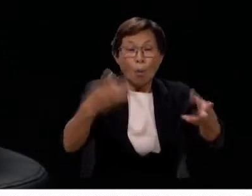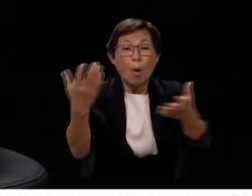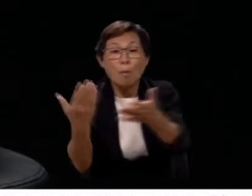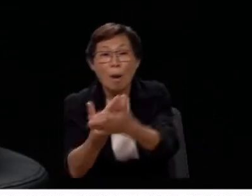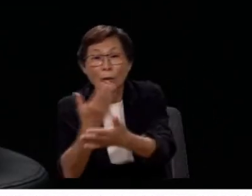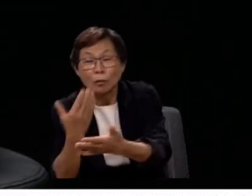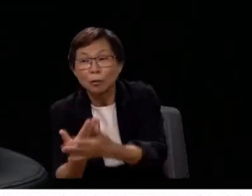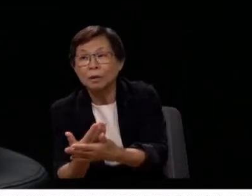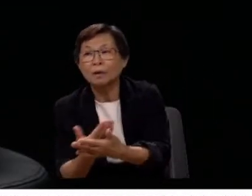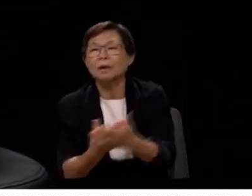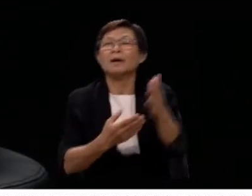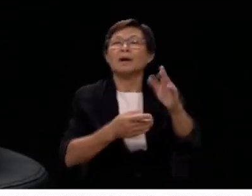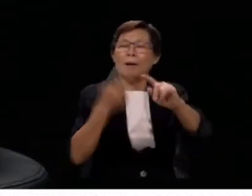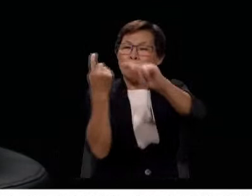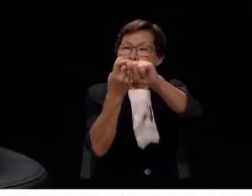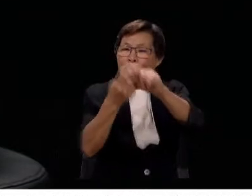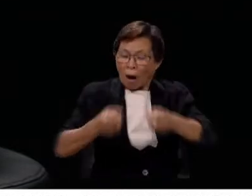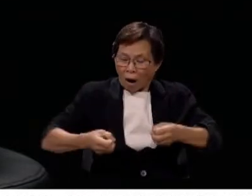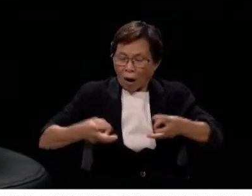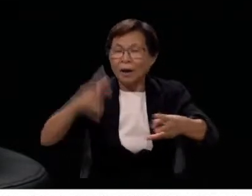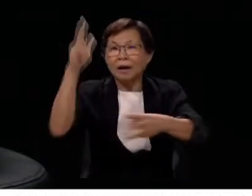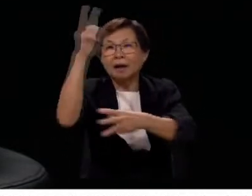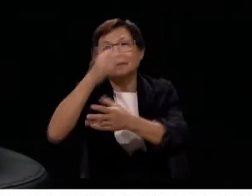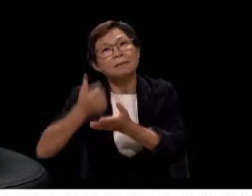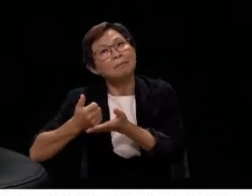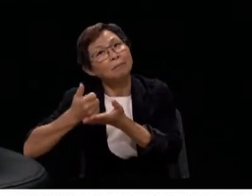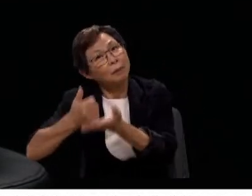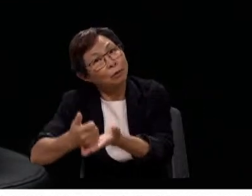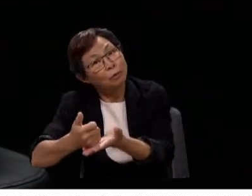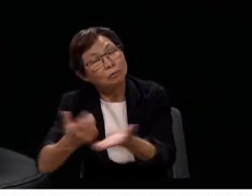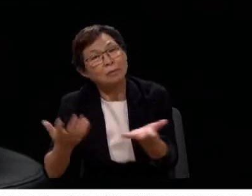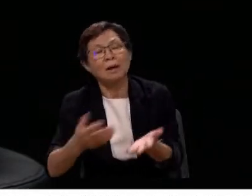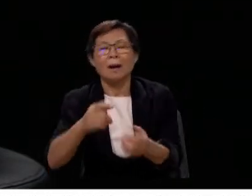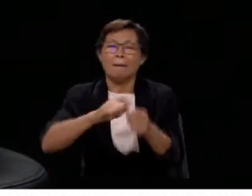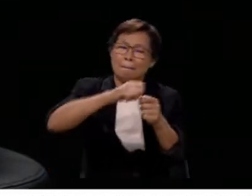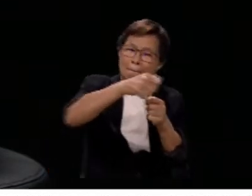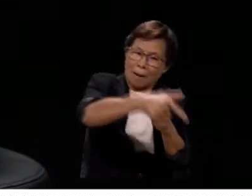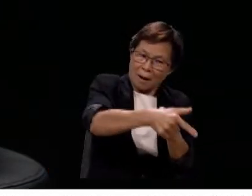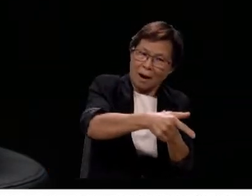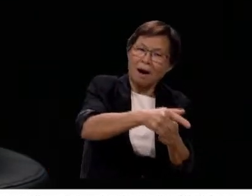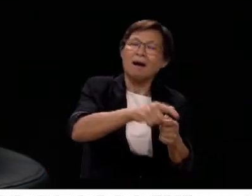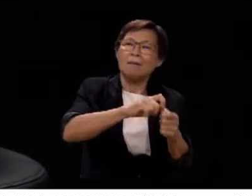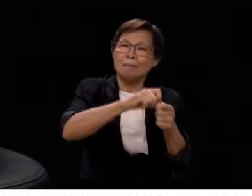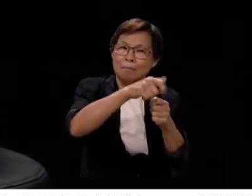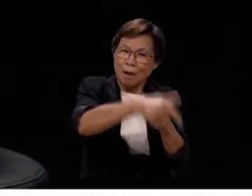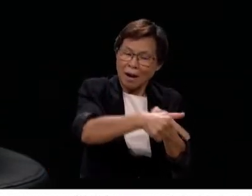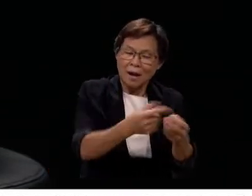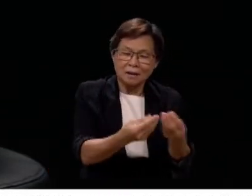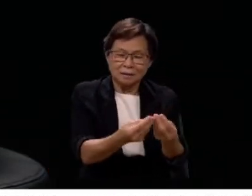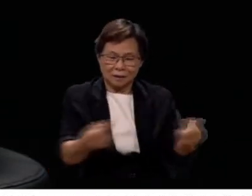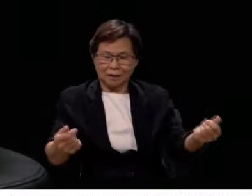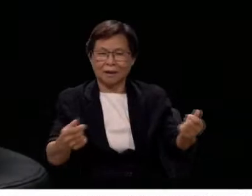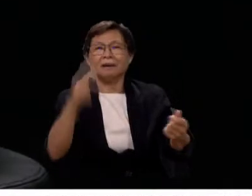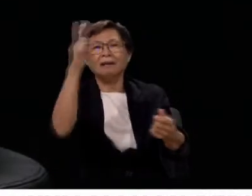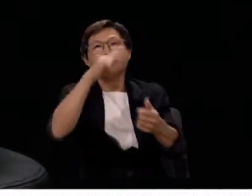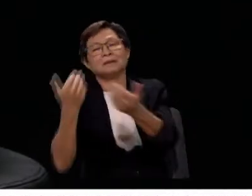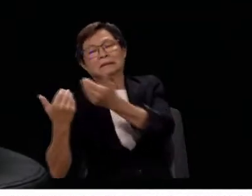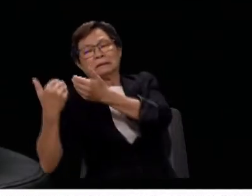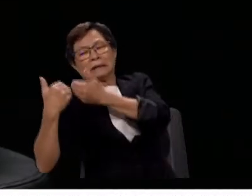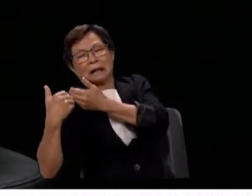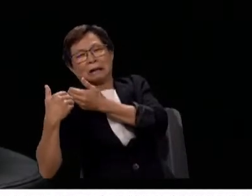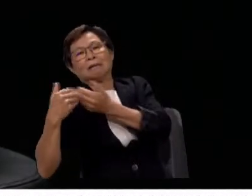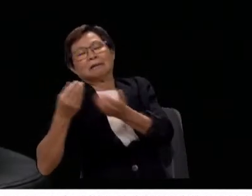bila bangunan Hai kerajaan akan memberi bantuan ku Desi pampasan tanah kerajaan akan menanggung F